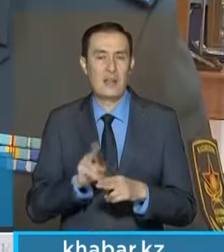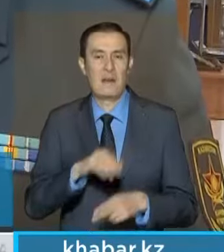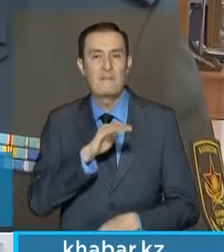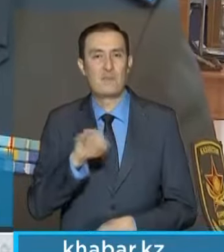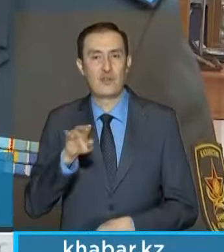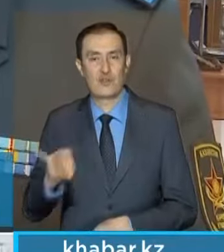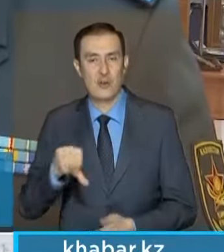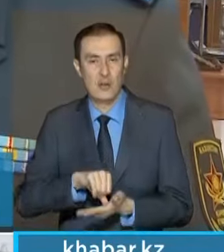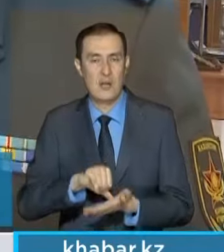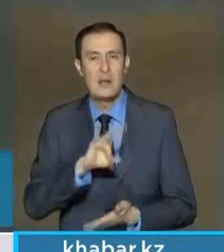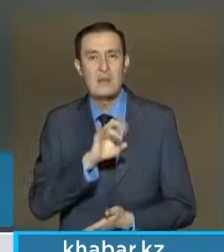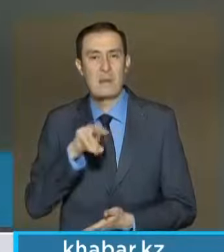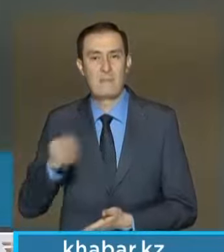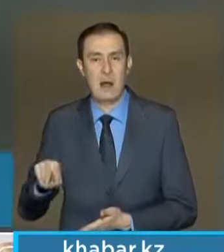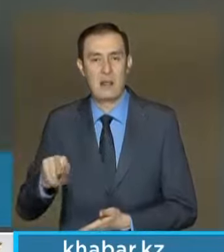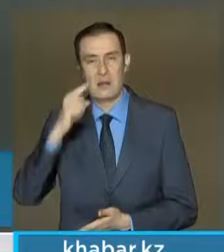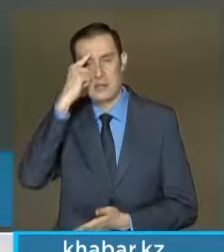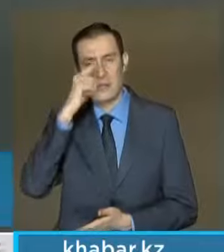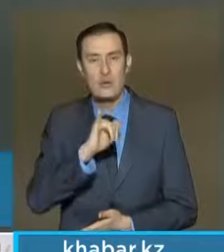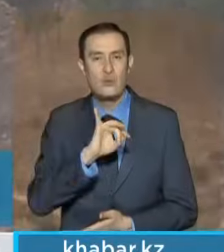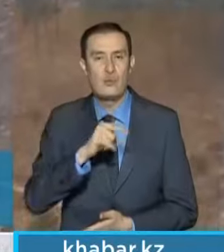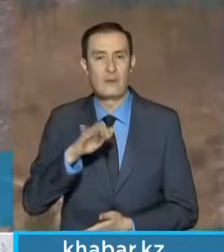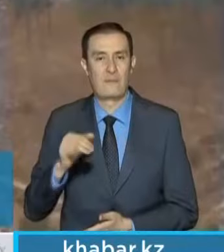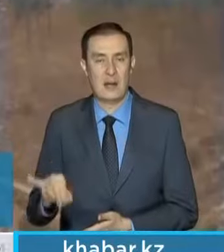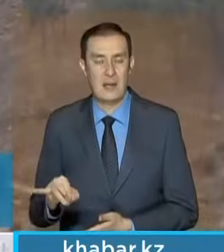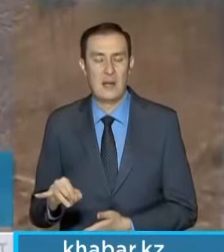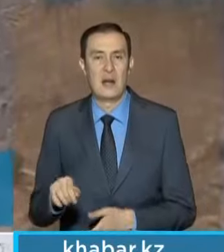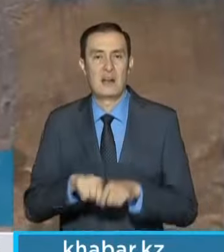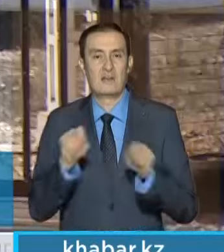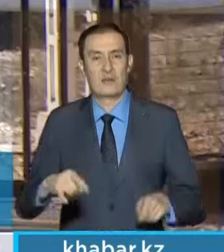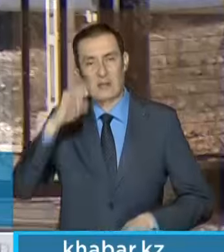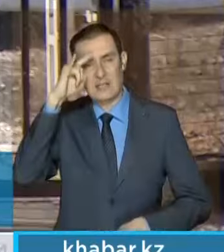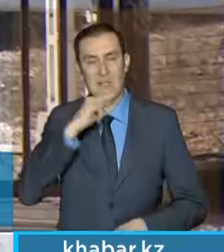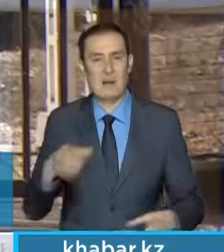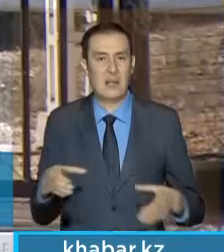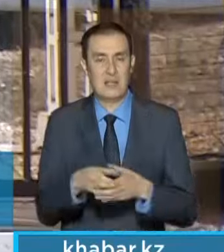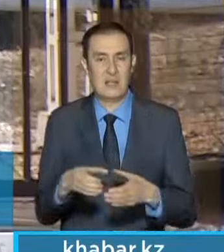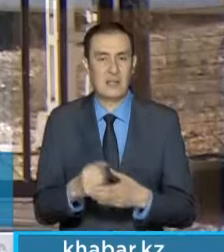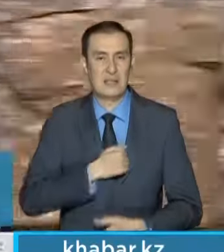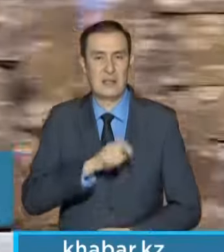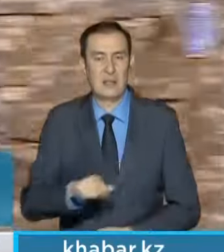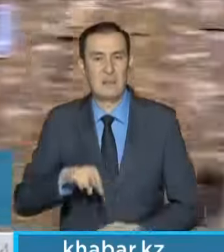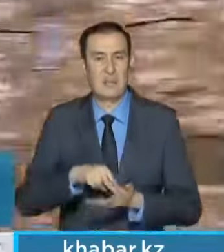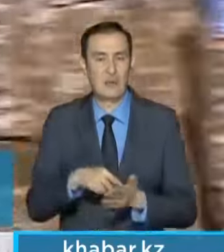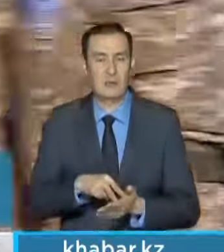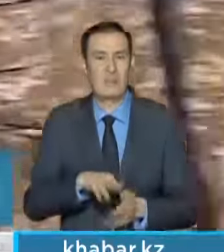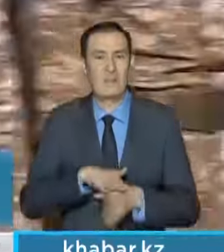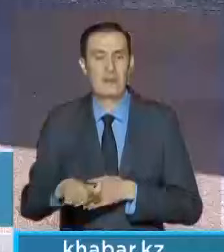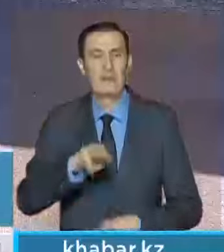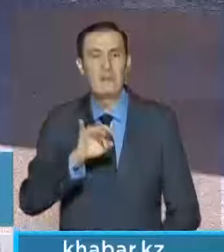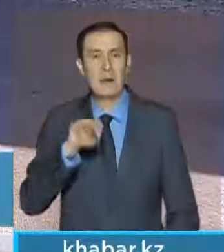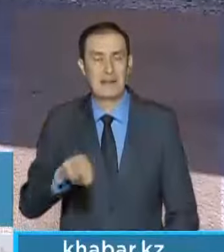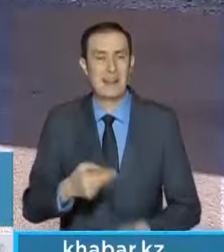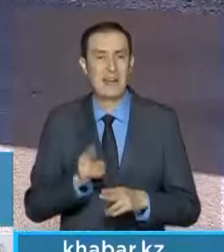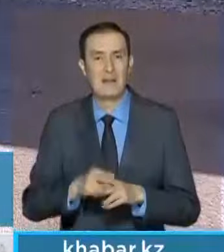Фиджи, Непал, Индия и Уругвай. Развертывание первого контингента казахстанских миротворцев планируется провести уже в марте.